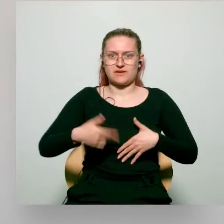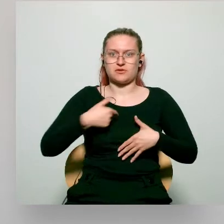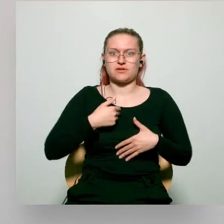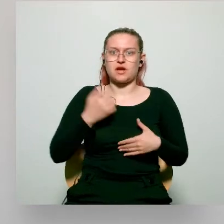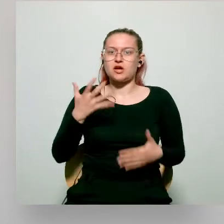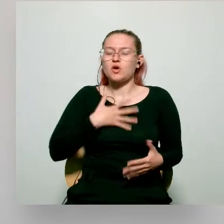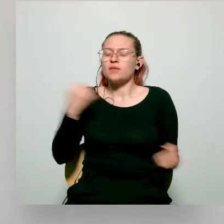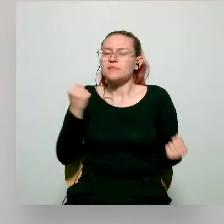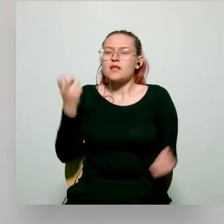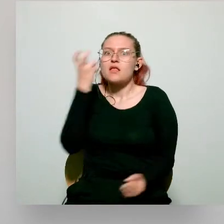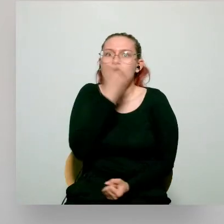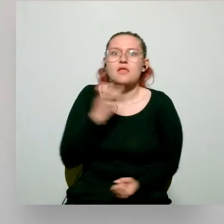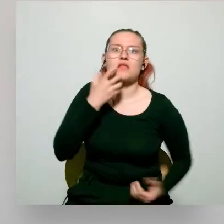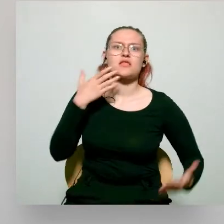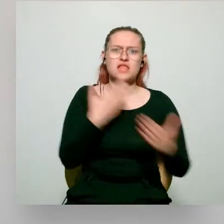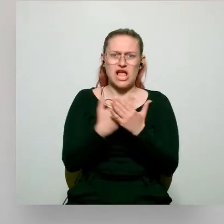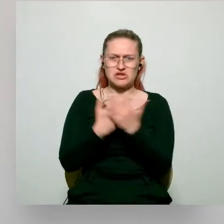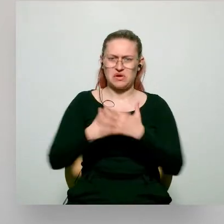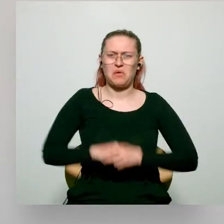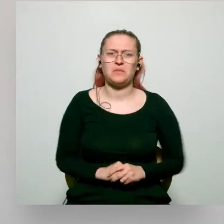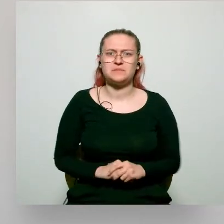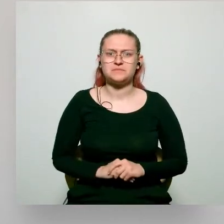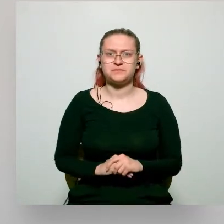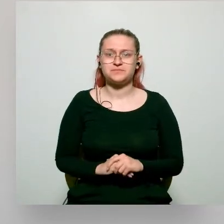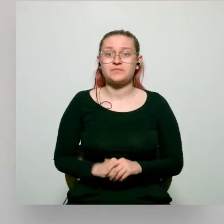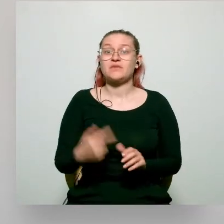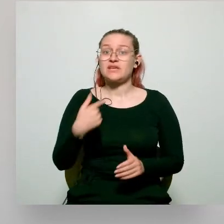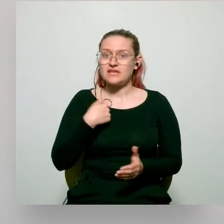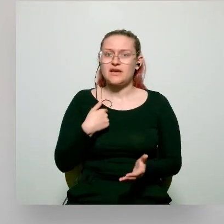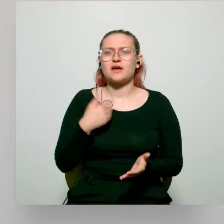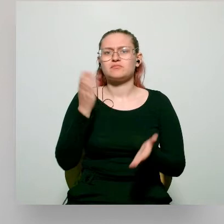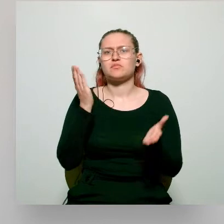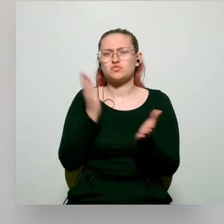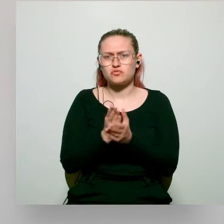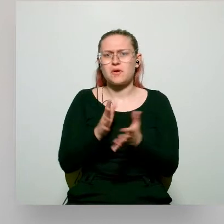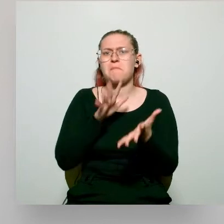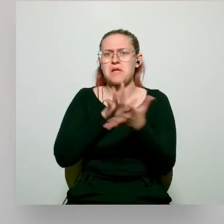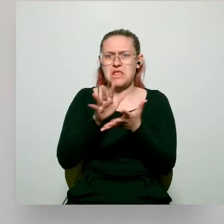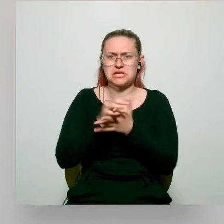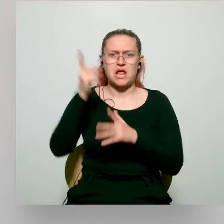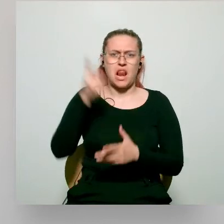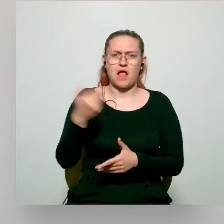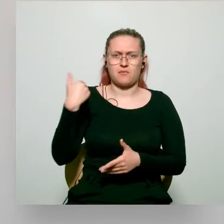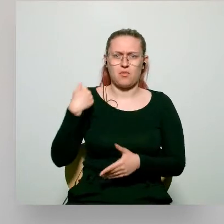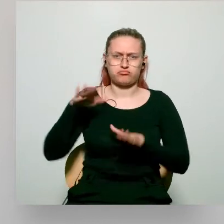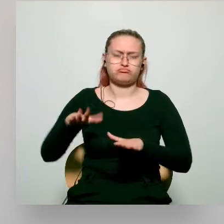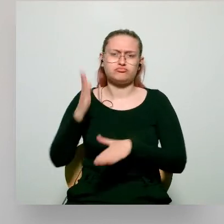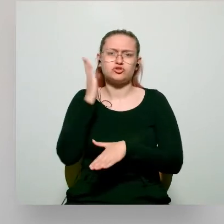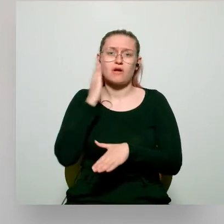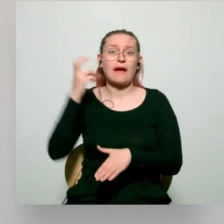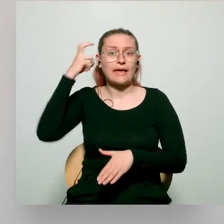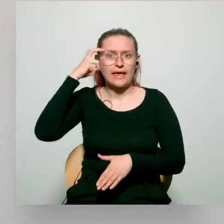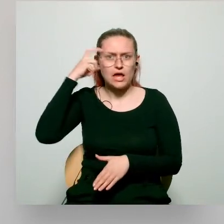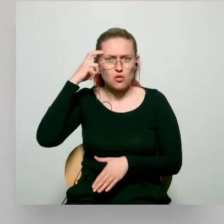wtedy, mieszkając od ponad 15 lat w Kijowie, otrzymałam też szersze pole